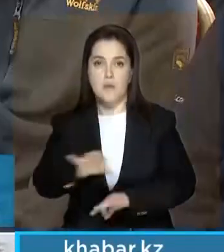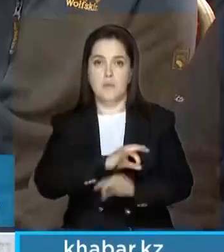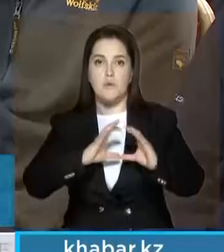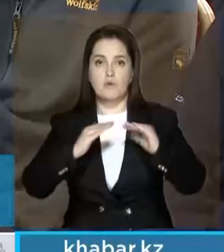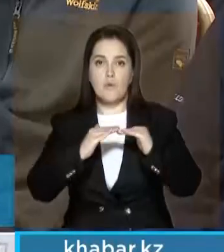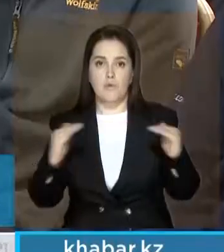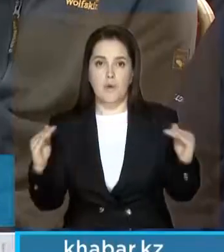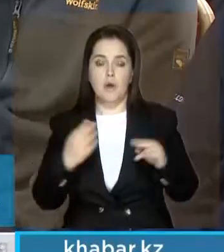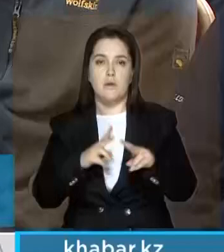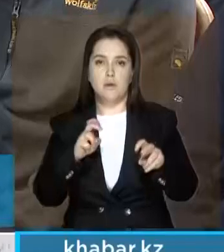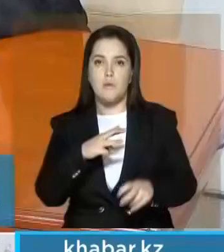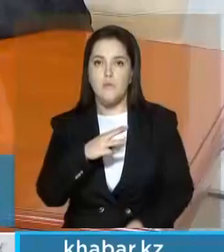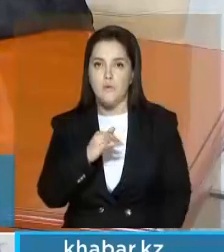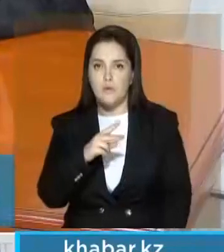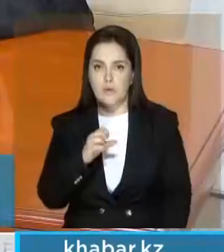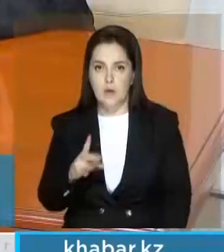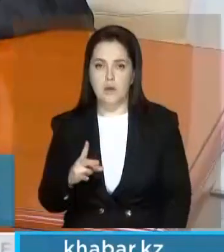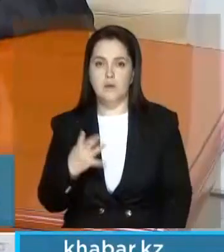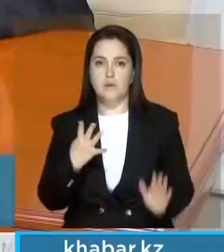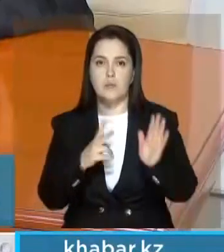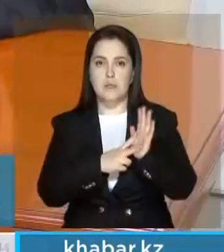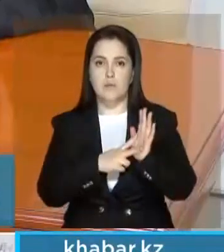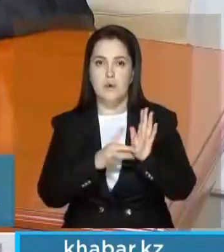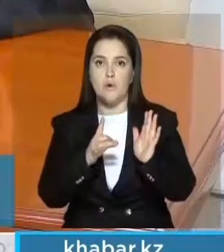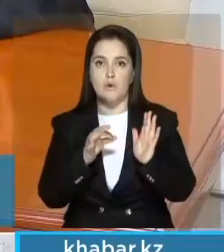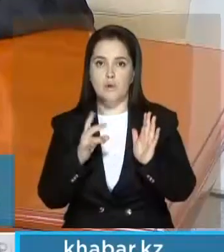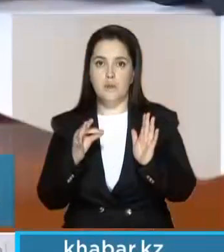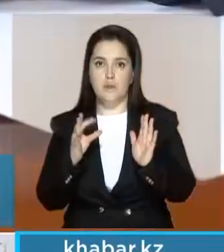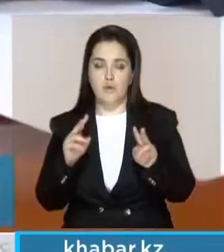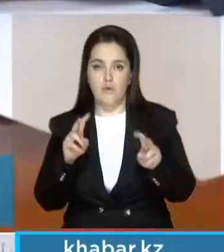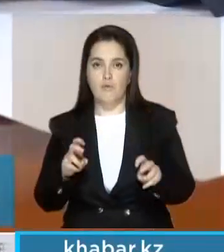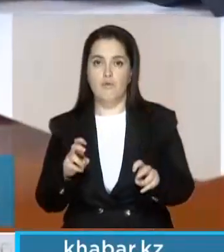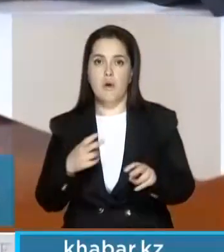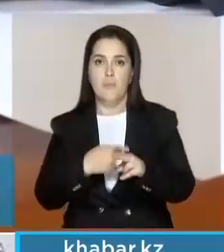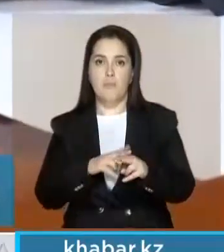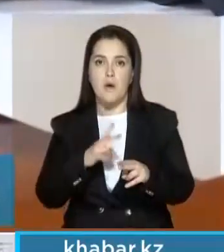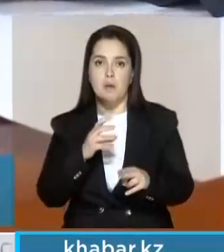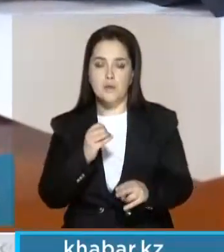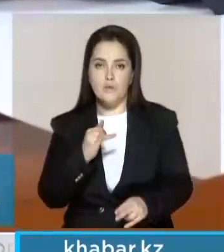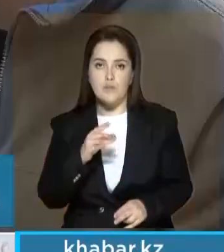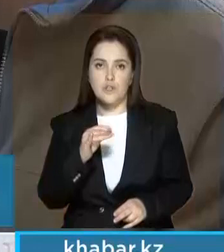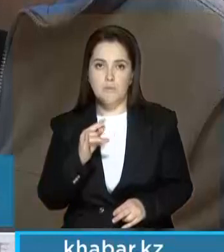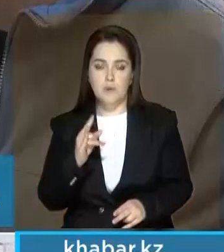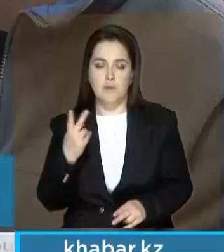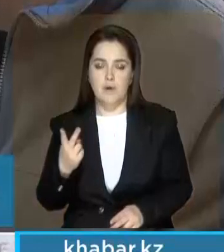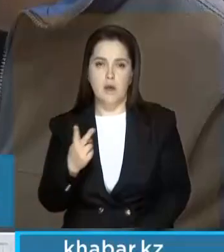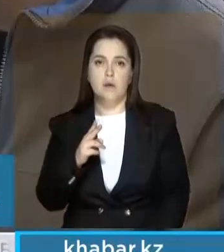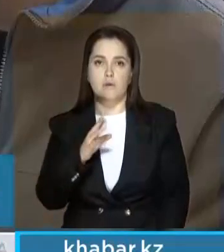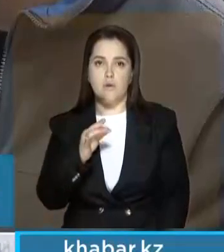проекты мирового уровня такие как Мулан 47 ронинов Неудержимые 2 и Конан